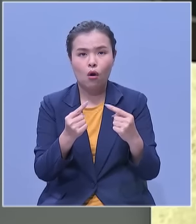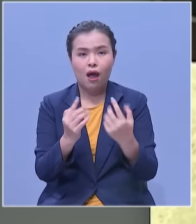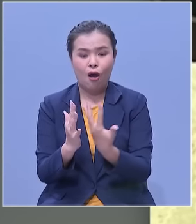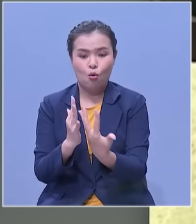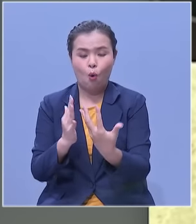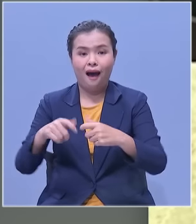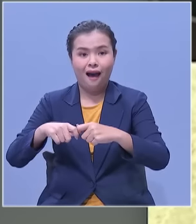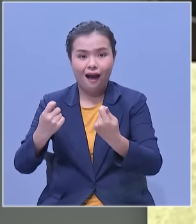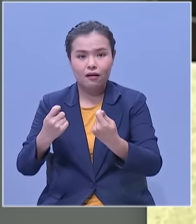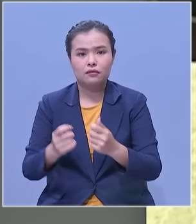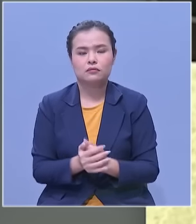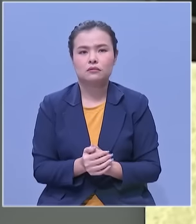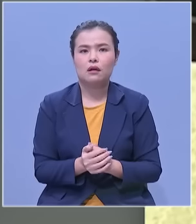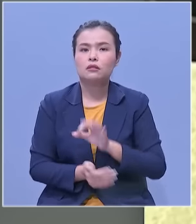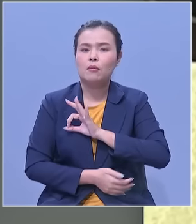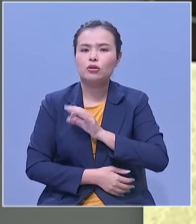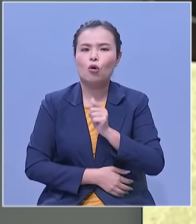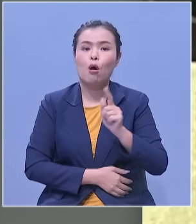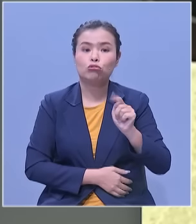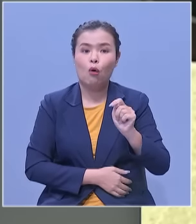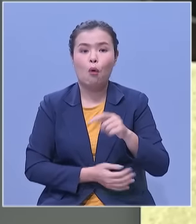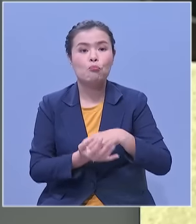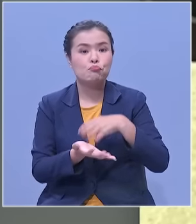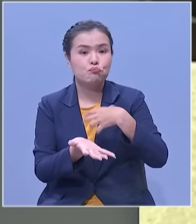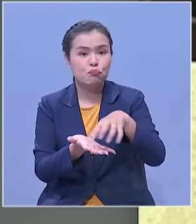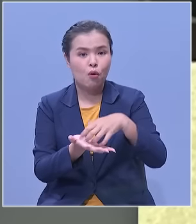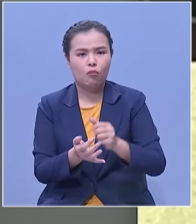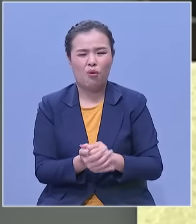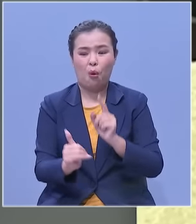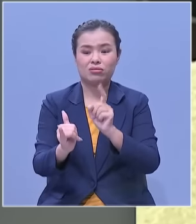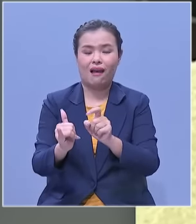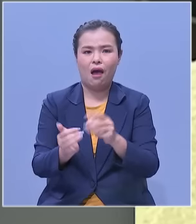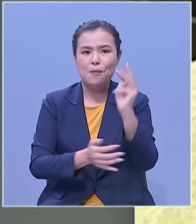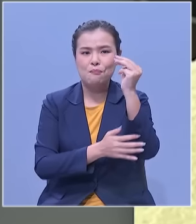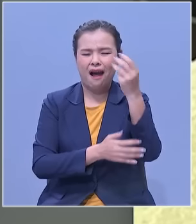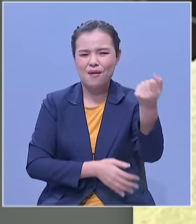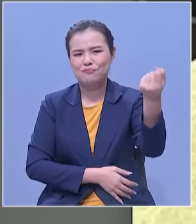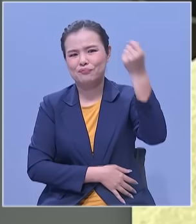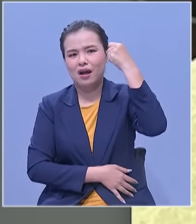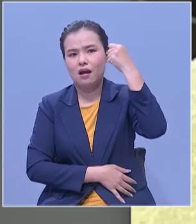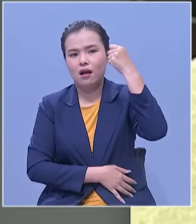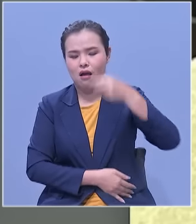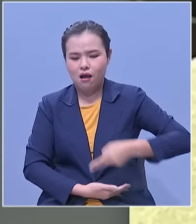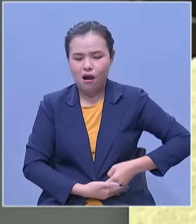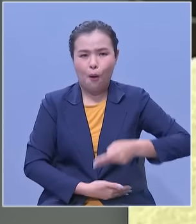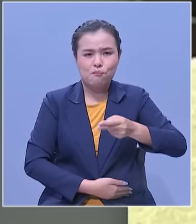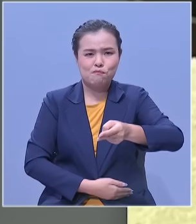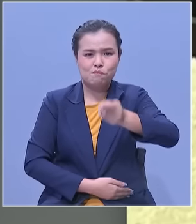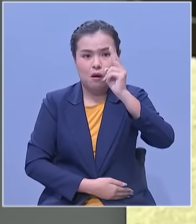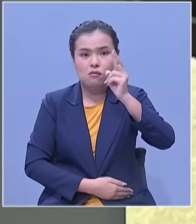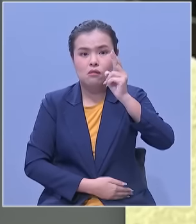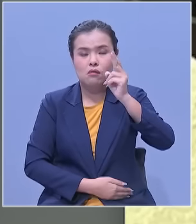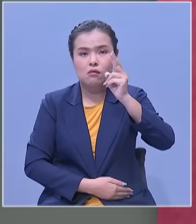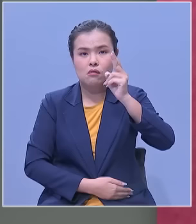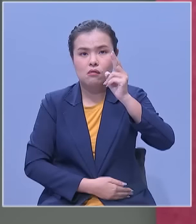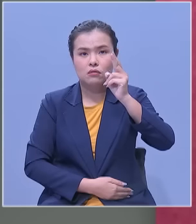ครับผู้ก่อเหตุที่เป็นสมาชิกอบตเขาอ้างแบบนี้ว่าผู้ตายอ่ะจะจาไม้มาตีเค้าเาเลยต้องชักปืนก้ามมออกมา